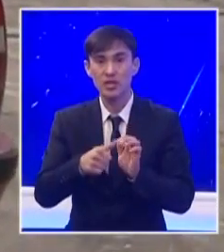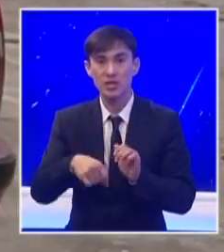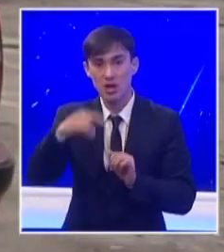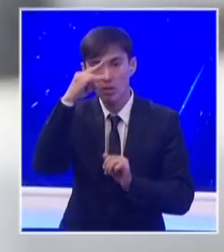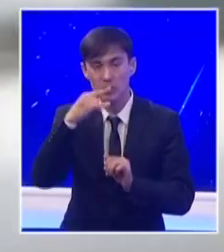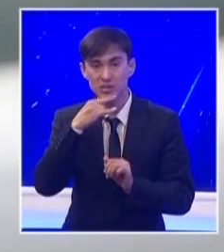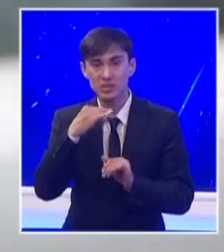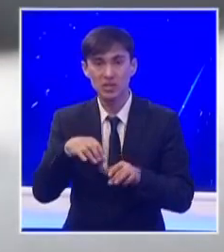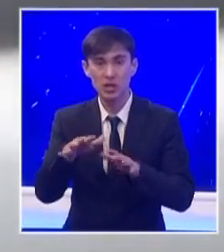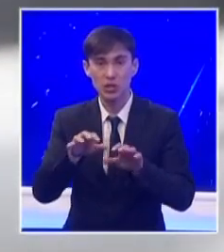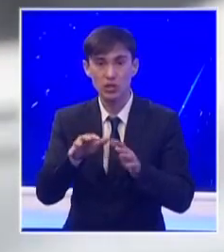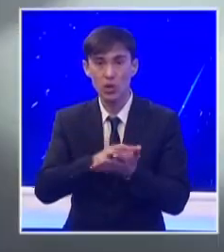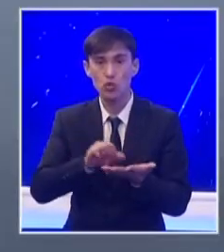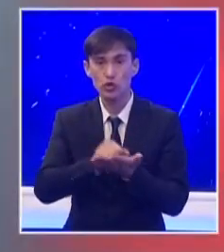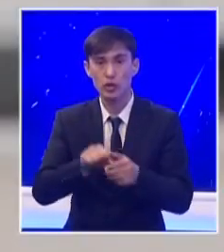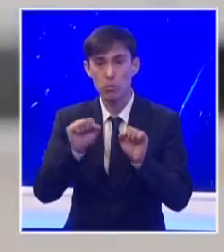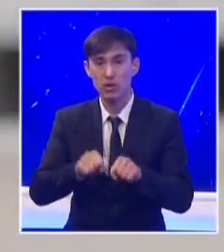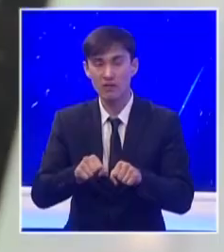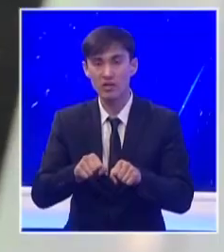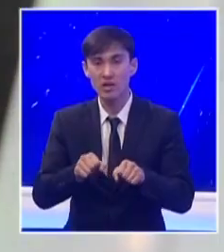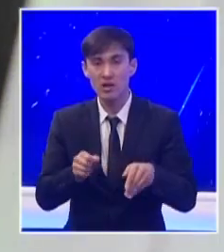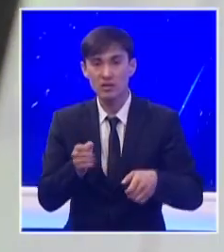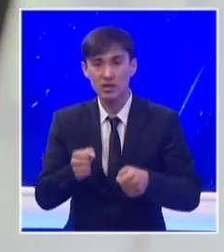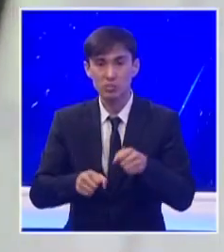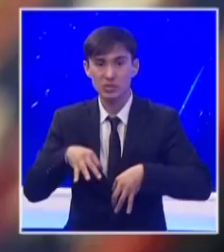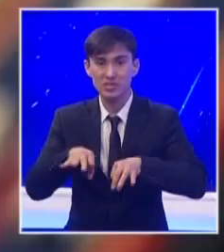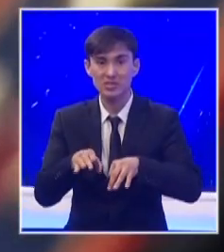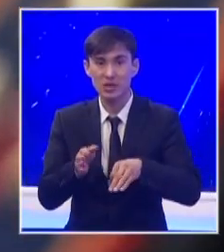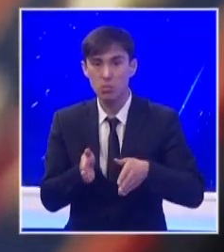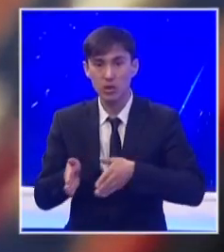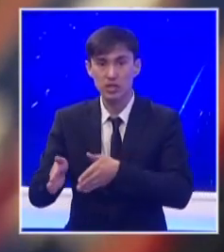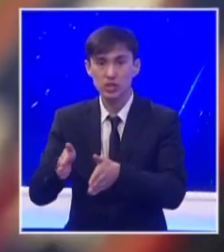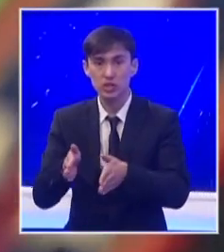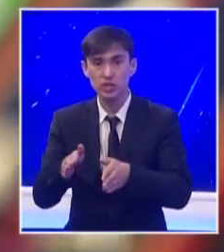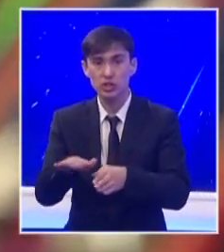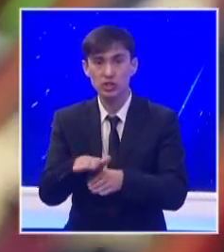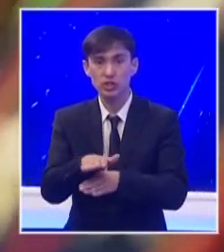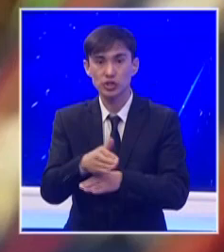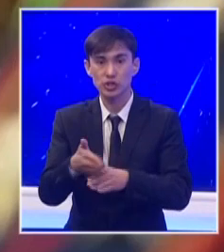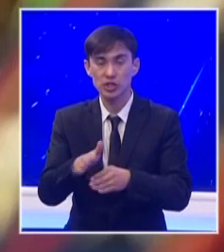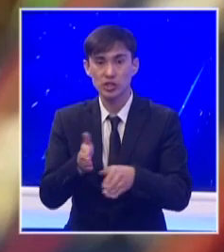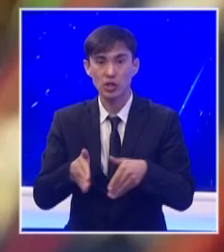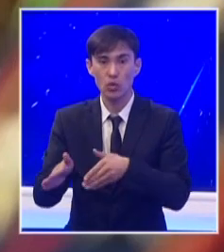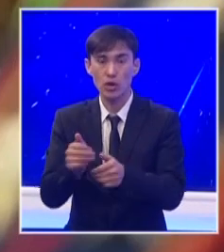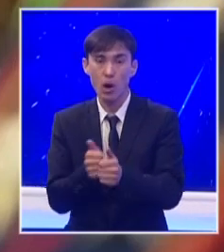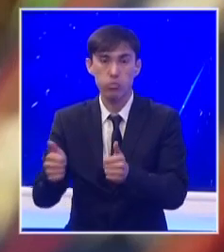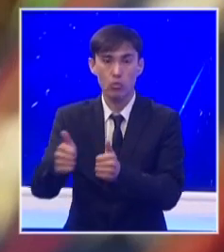есть нарушение правил расположения транспортного средства на проезжей части дороги, встречного разъезда или